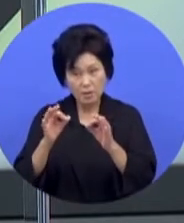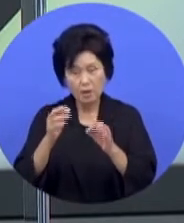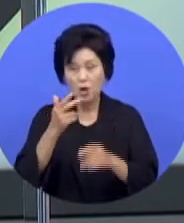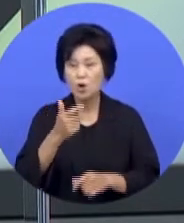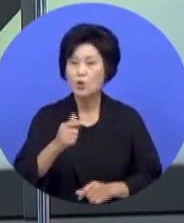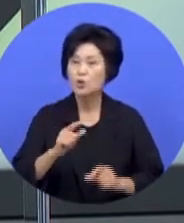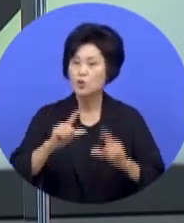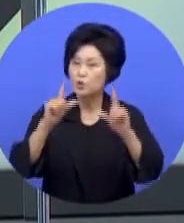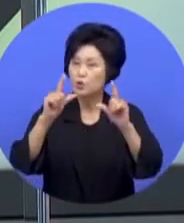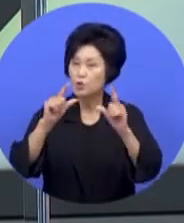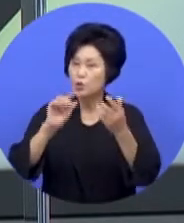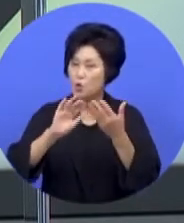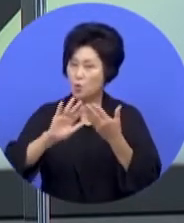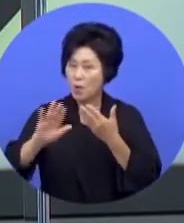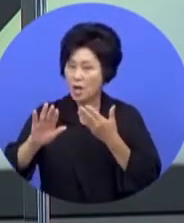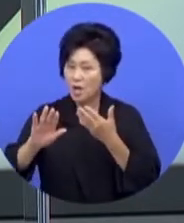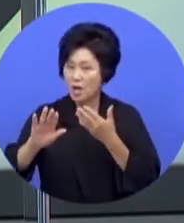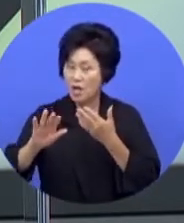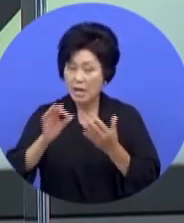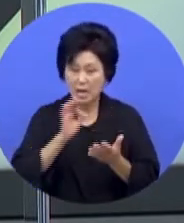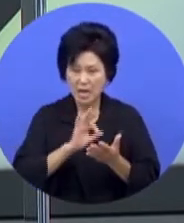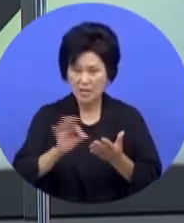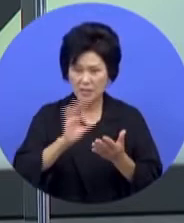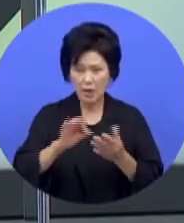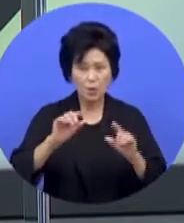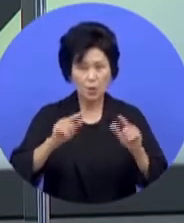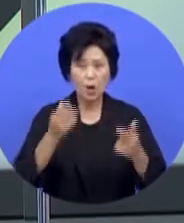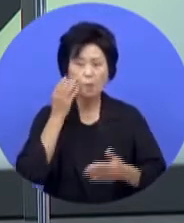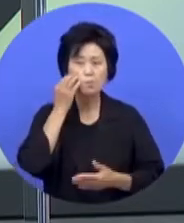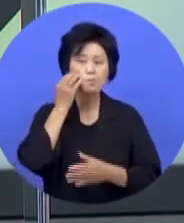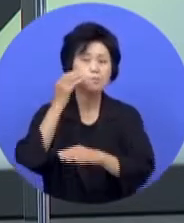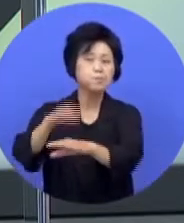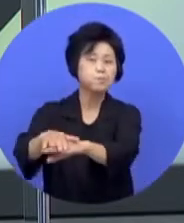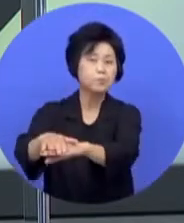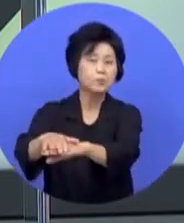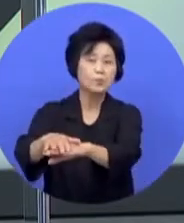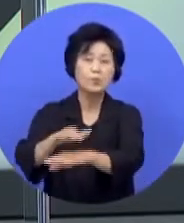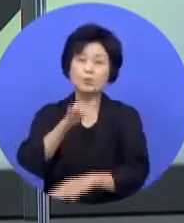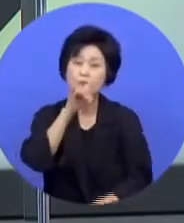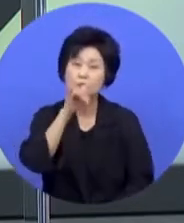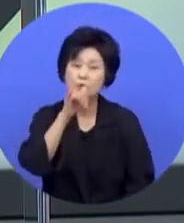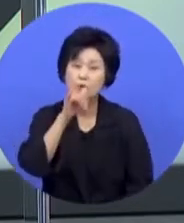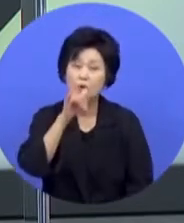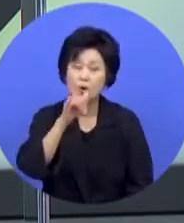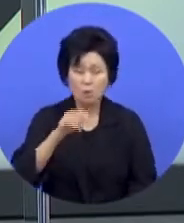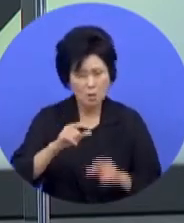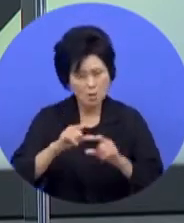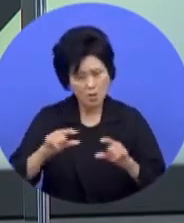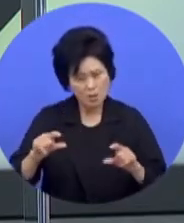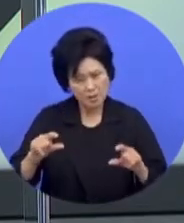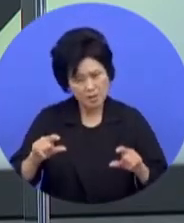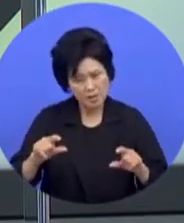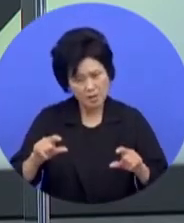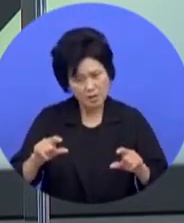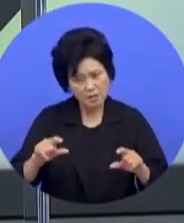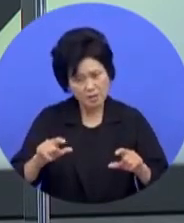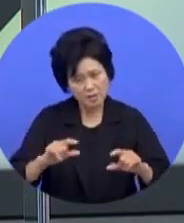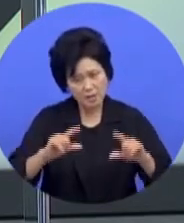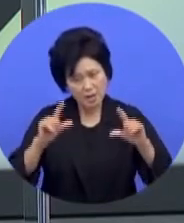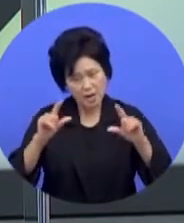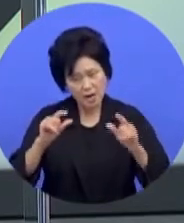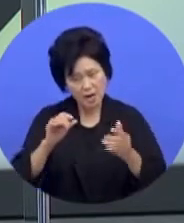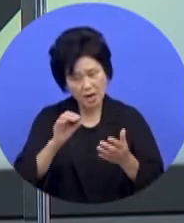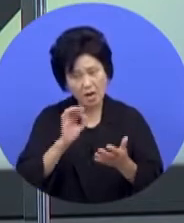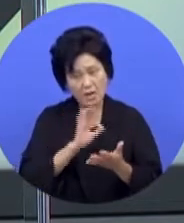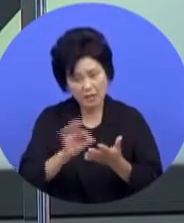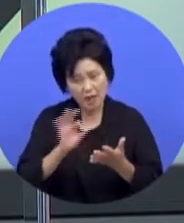넓은 공간이 그냥 빈 공간이 되는 거예요. 평일날은 빈 공간이죠. 그래서 이거를 평일에 활용할 수 있는 그런 곳으로는 이거 학교밖에